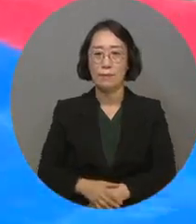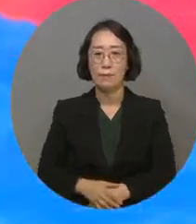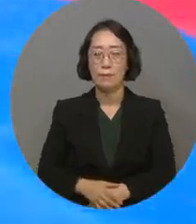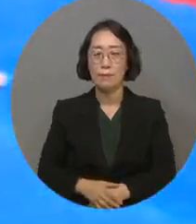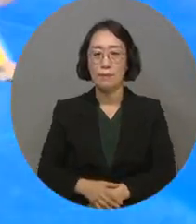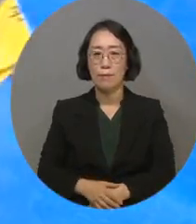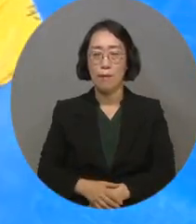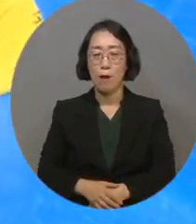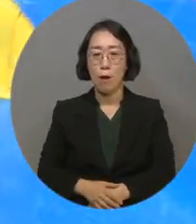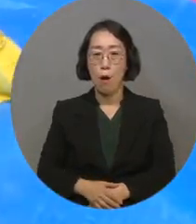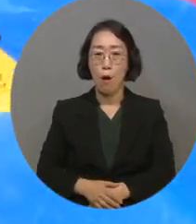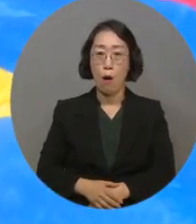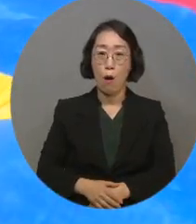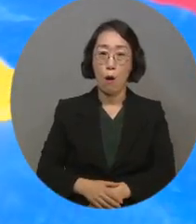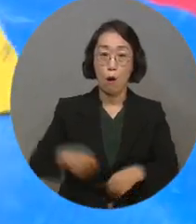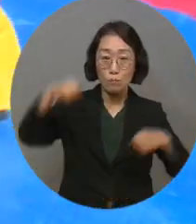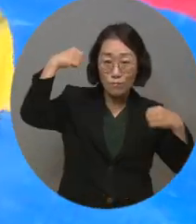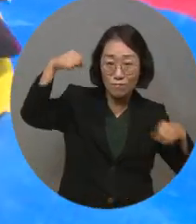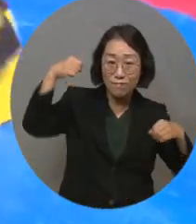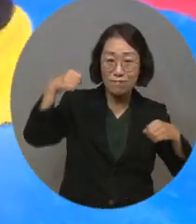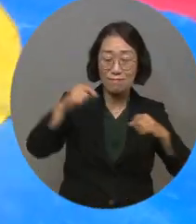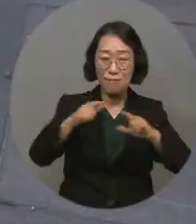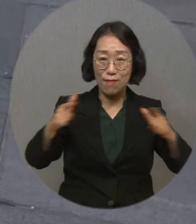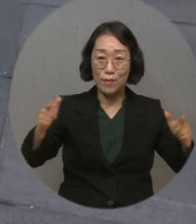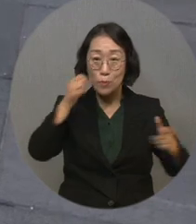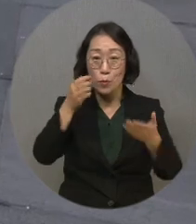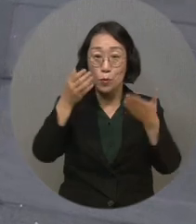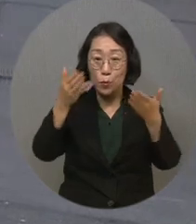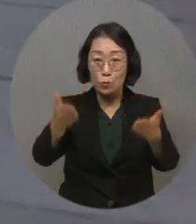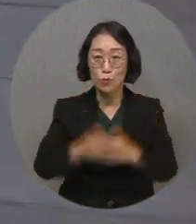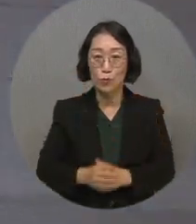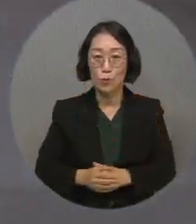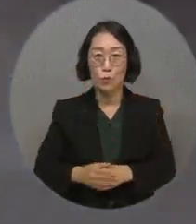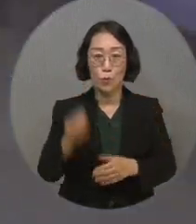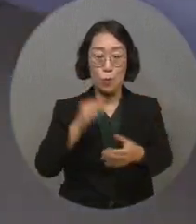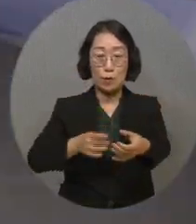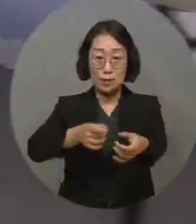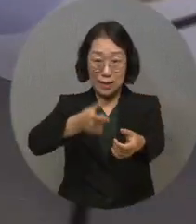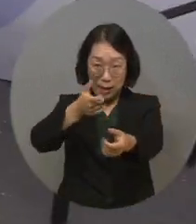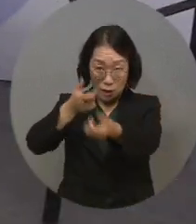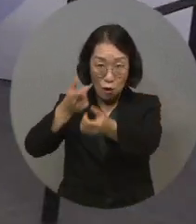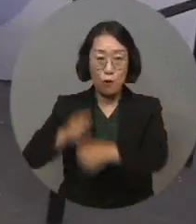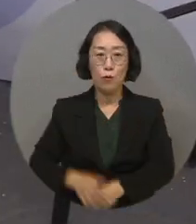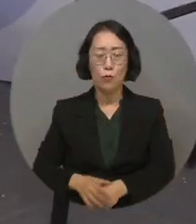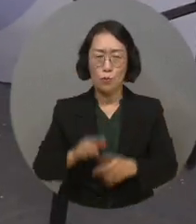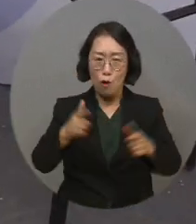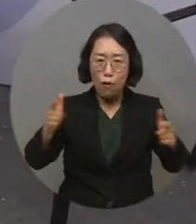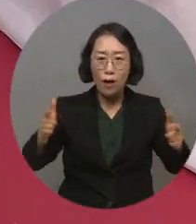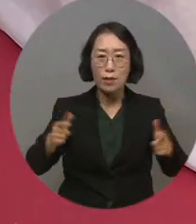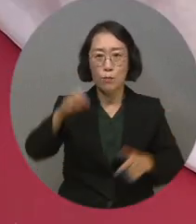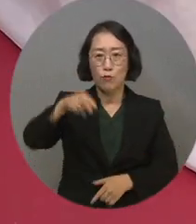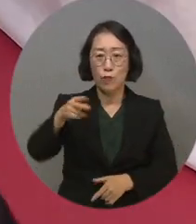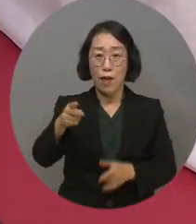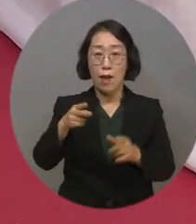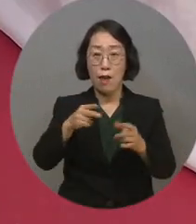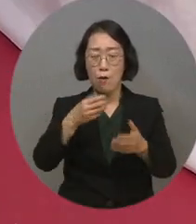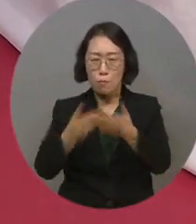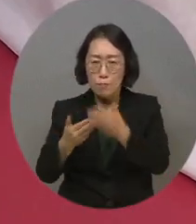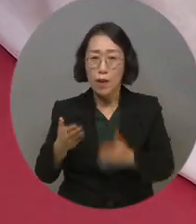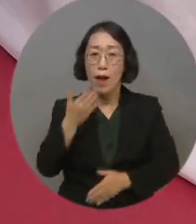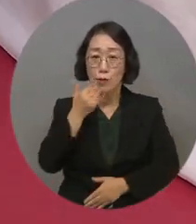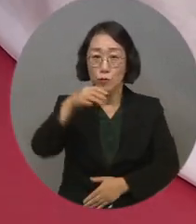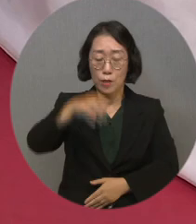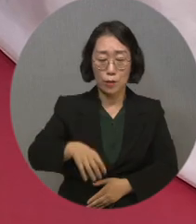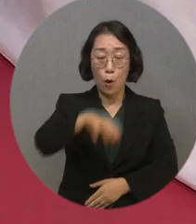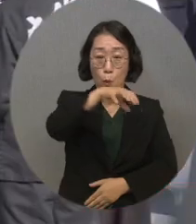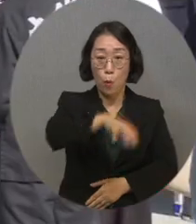화려한 퍼포먼스가 돋보이는 종합연무대회를 비롯해 사격과 투검, 벽파 등 다양한 무예 훈련을 체험해 볼 수 있는